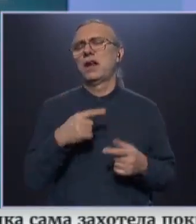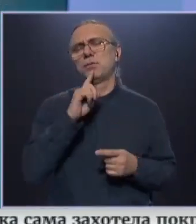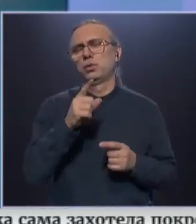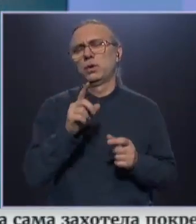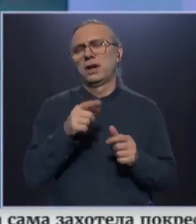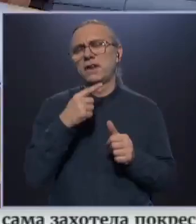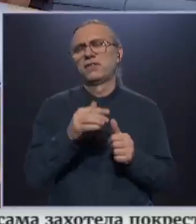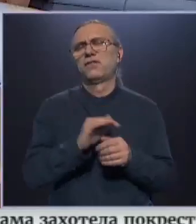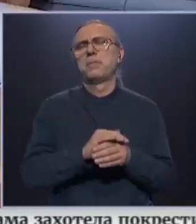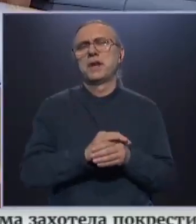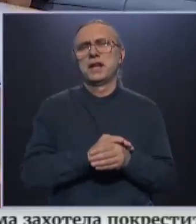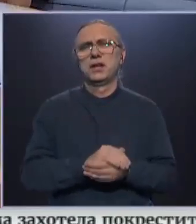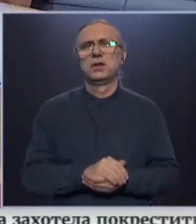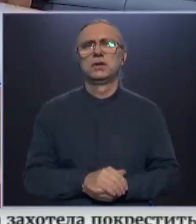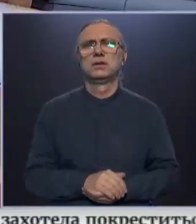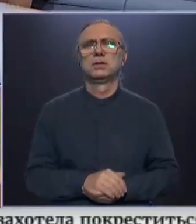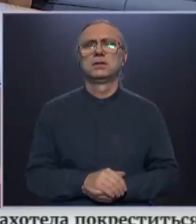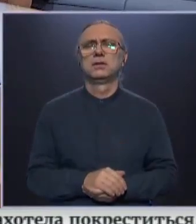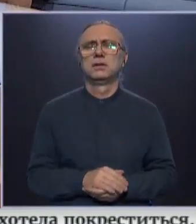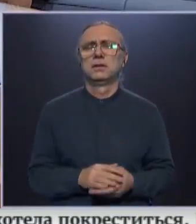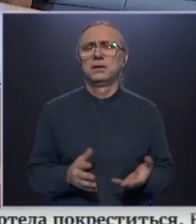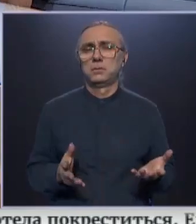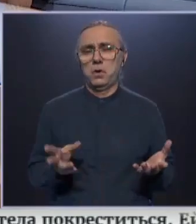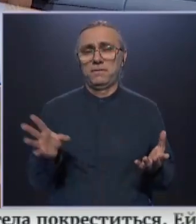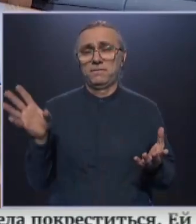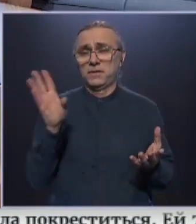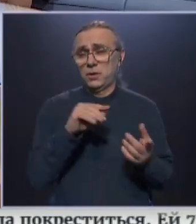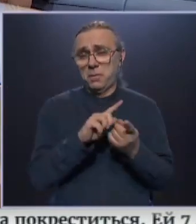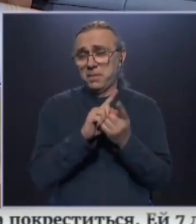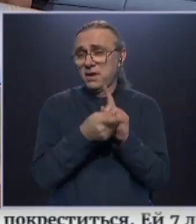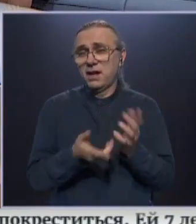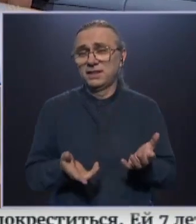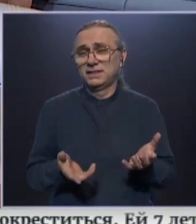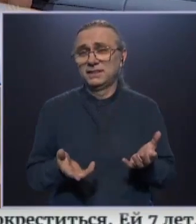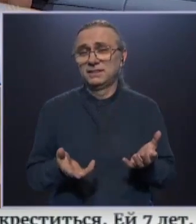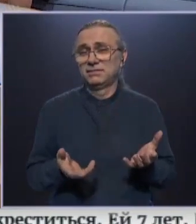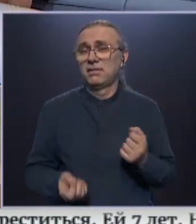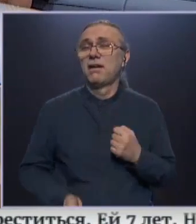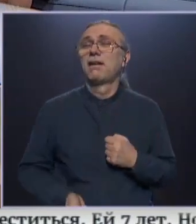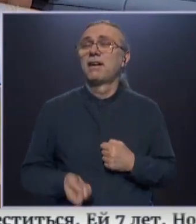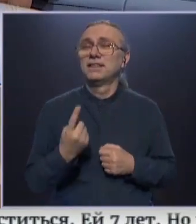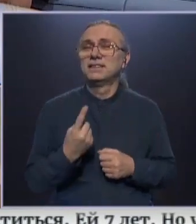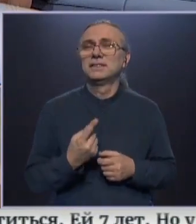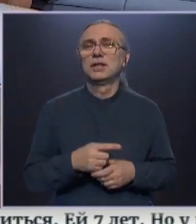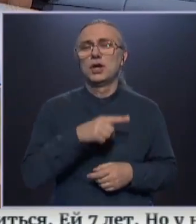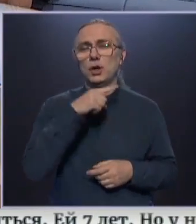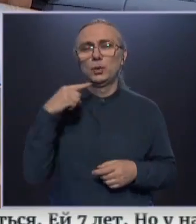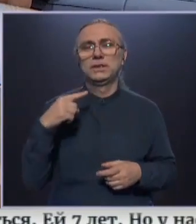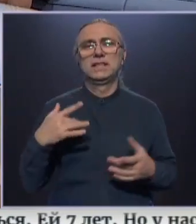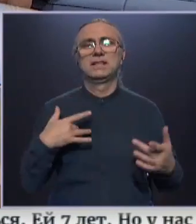фамилии, не да, будем, которые да, сейчас... Да, все поменялось. Все поменялось. Оказывается, русский